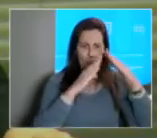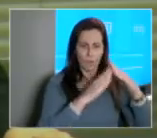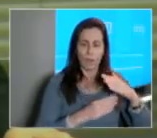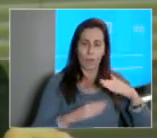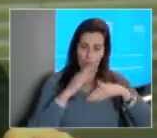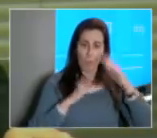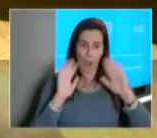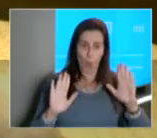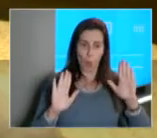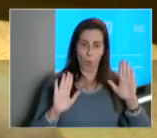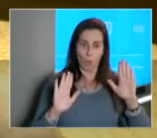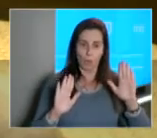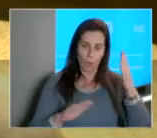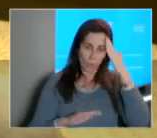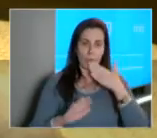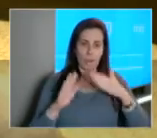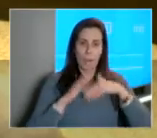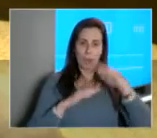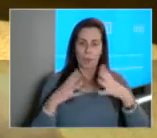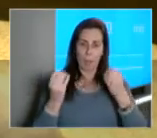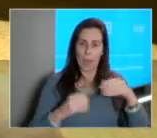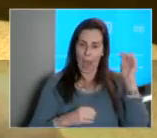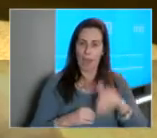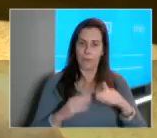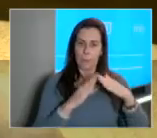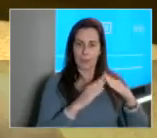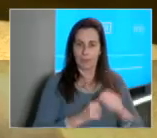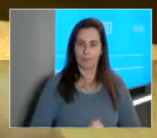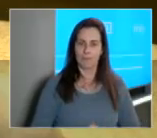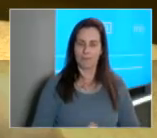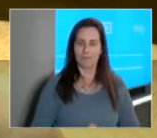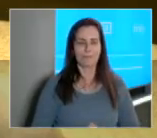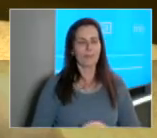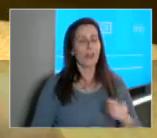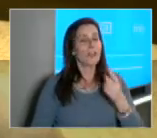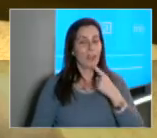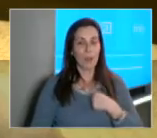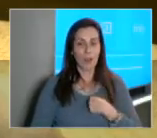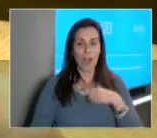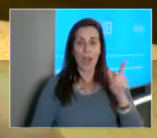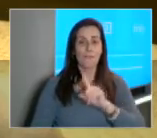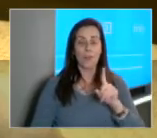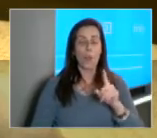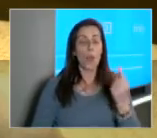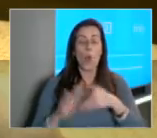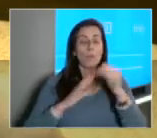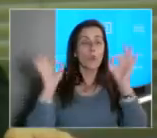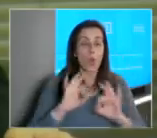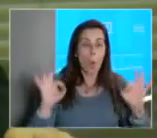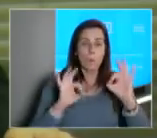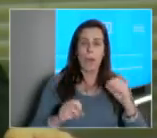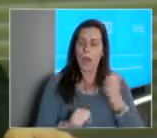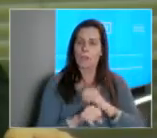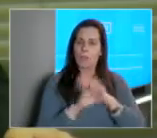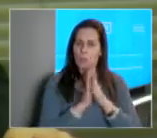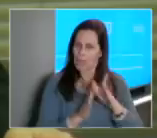השם, תודה לאל, בנינו הרבה אלפים אלפים. ונאמר לנו, אפילו לא לבנה אחת. עשינו